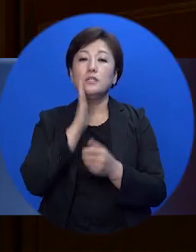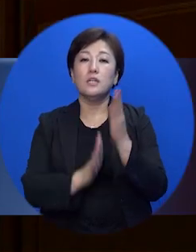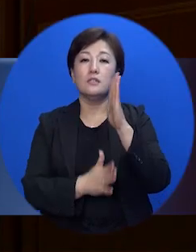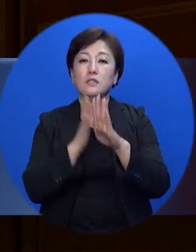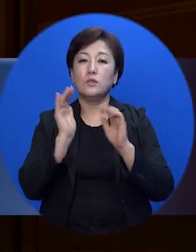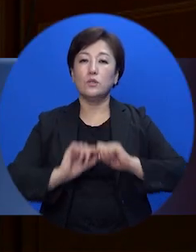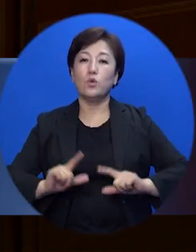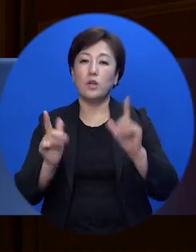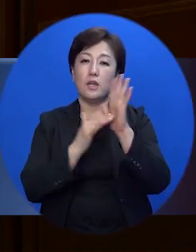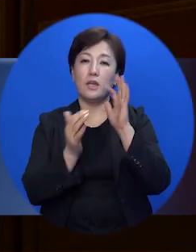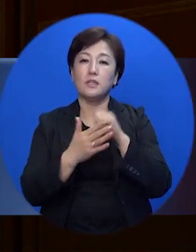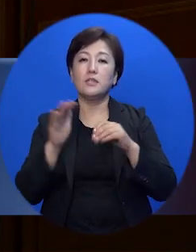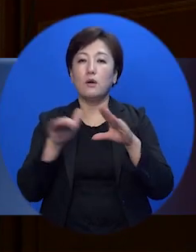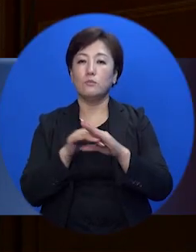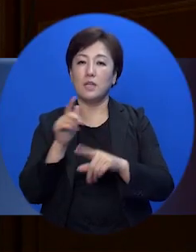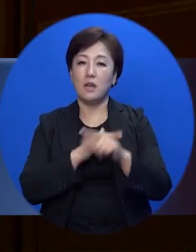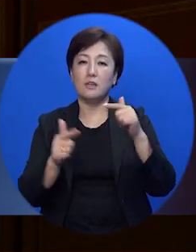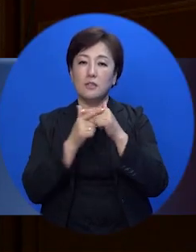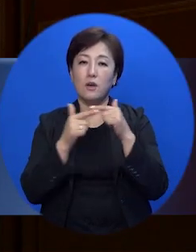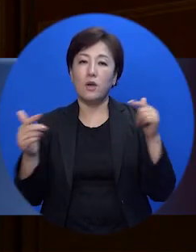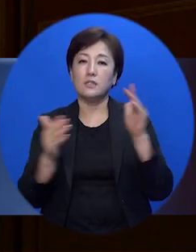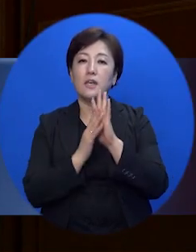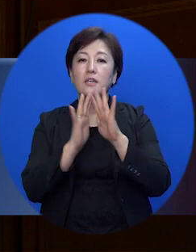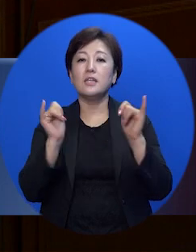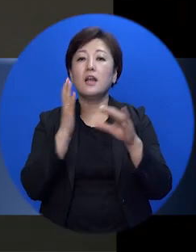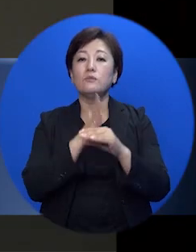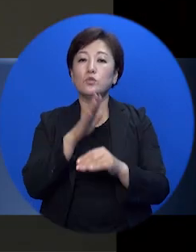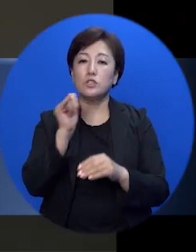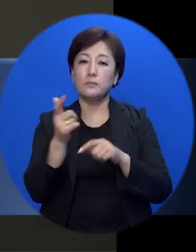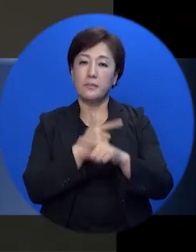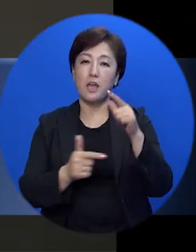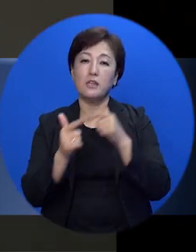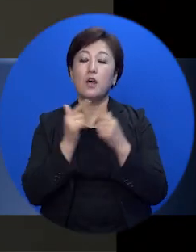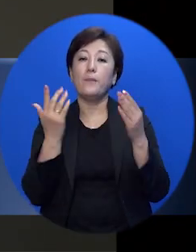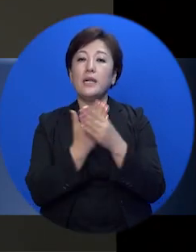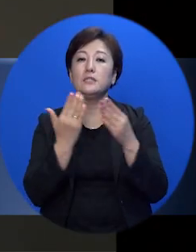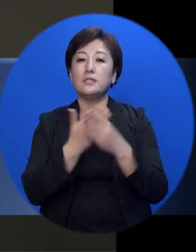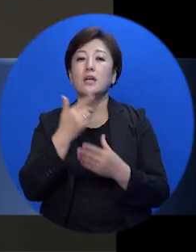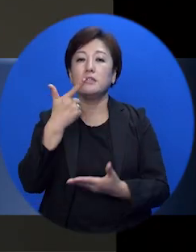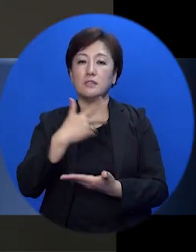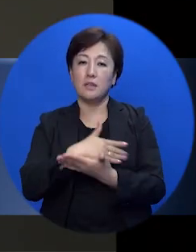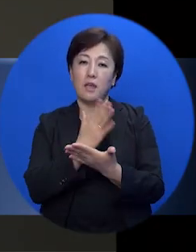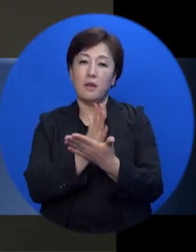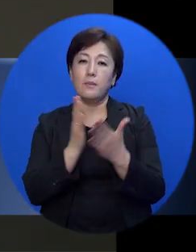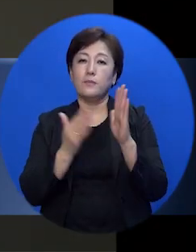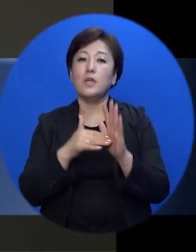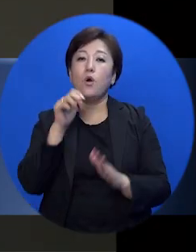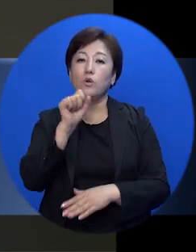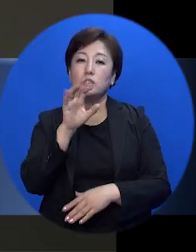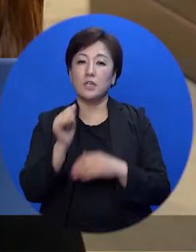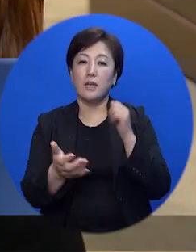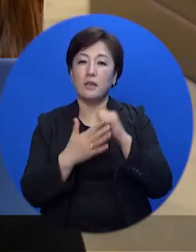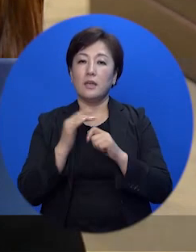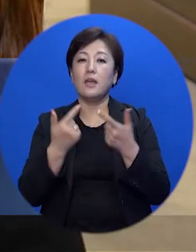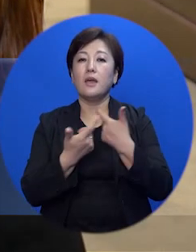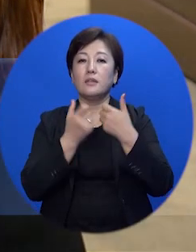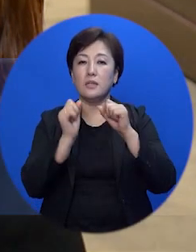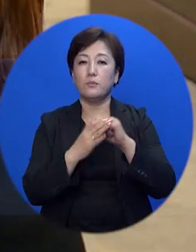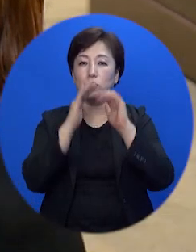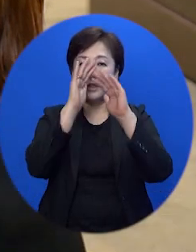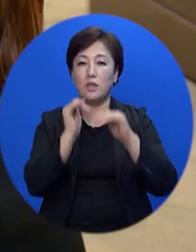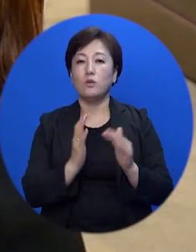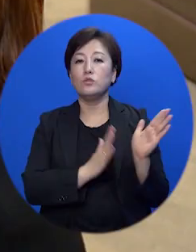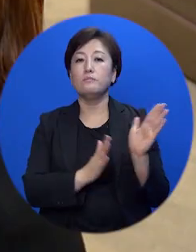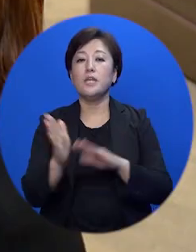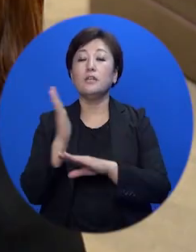울산시는 올해 인권문화 확산과 사람 중심의 인권 증진을 위해 6개 분야 50개 인권 증진 세부 사업을 추진